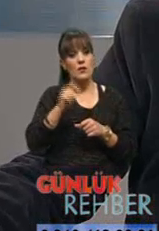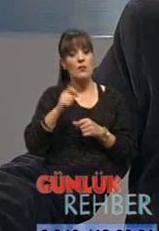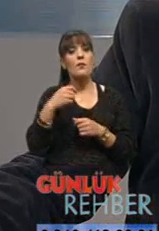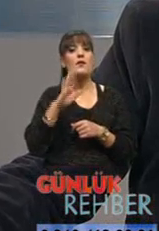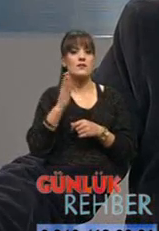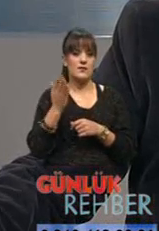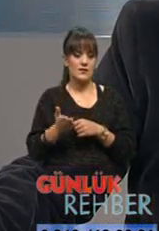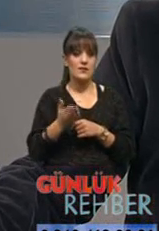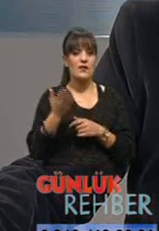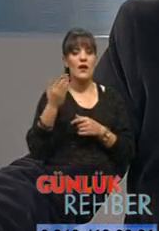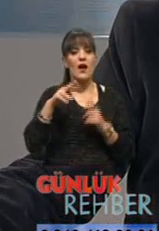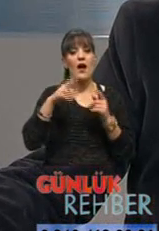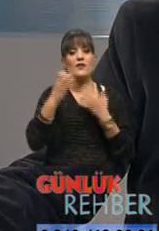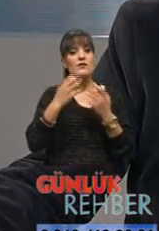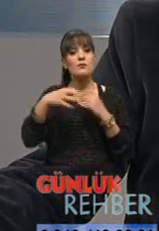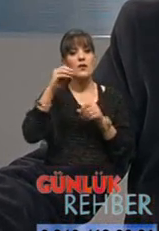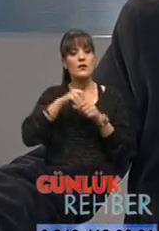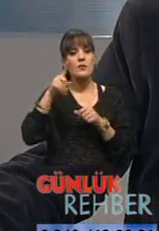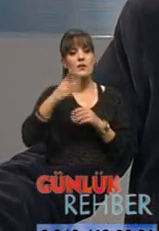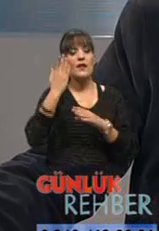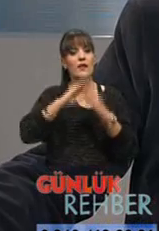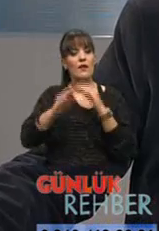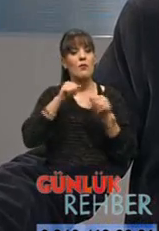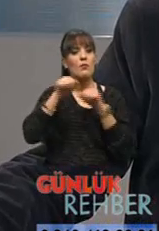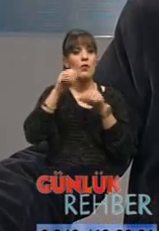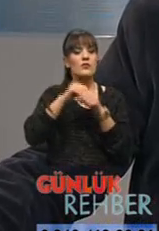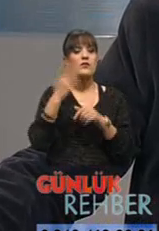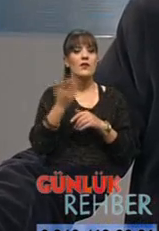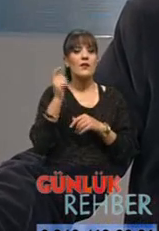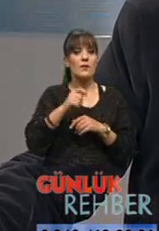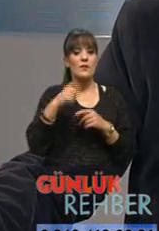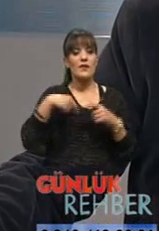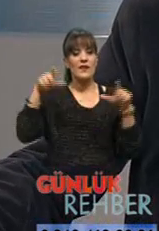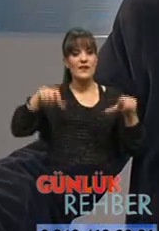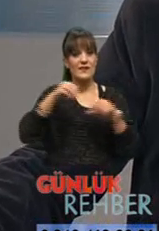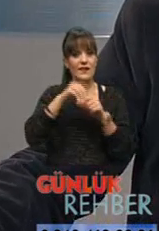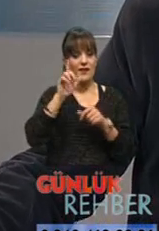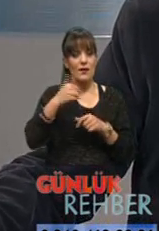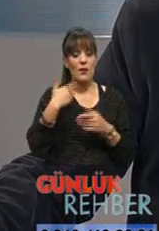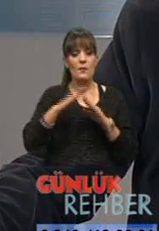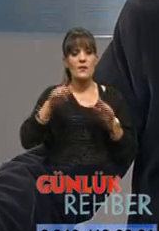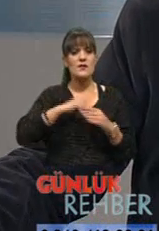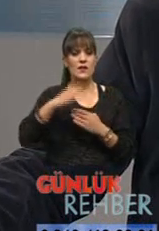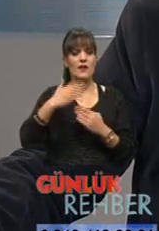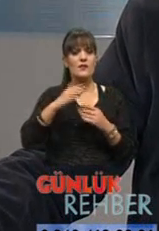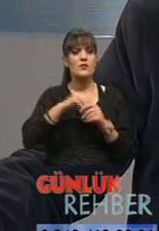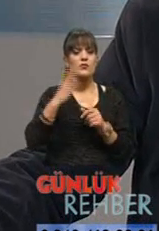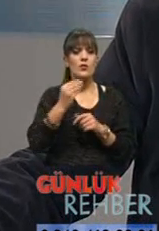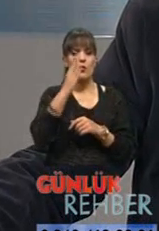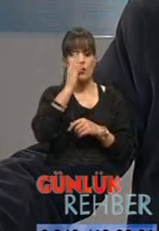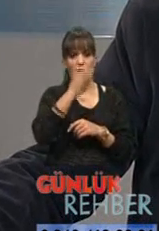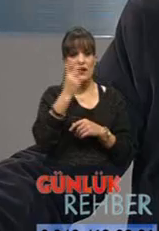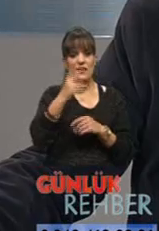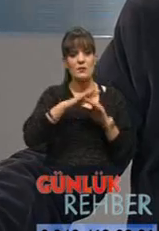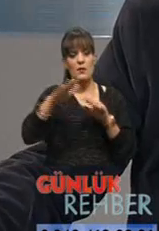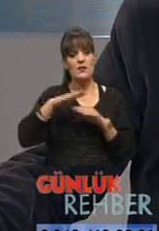kalksanız yapamazsınız AVM'de. Evet. İşte bir tekvando boks ne kadar yaparsınız onu bilmiyorum. Ring lazım. Ama bir masa tenisini çok kolay. Orada bir masa iki